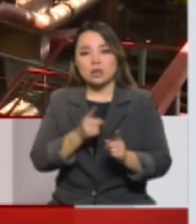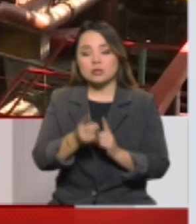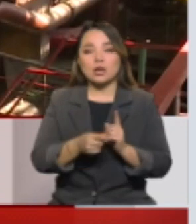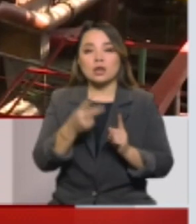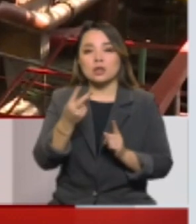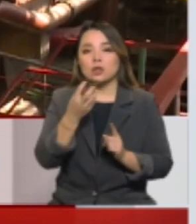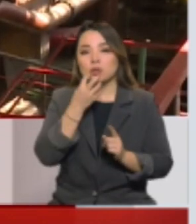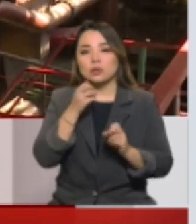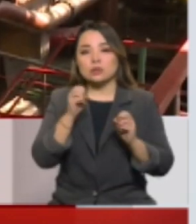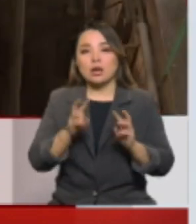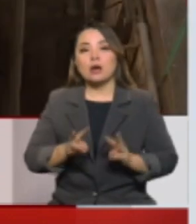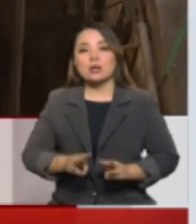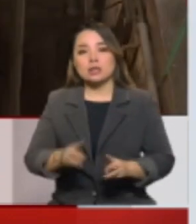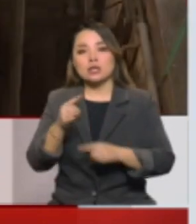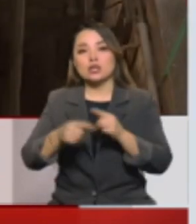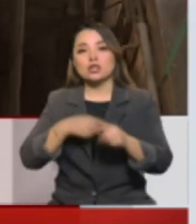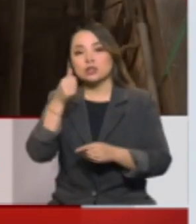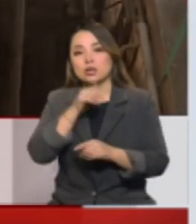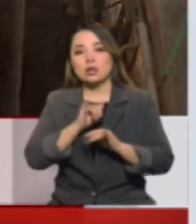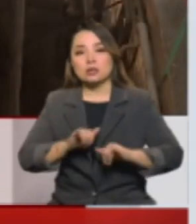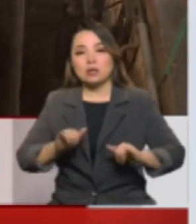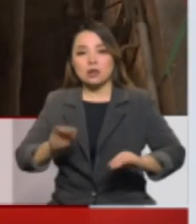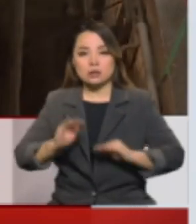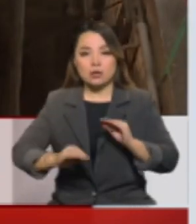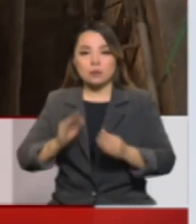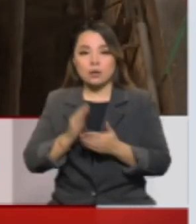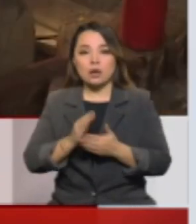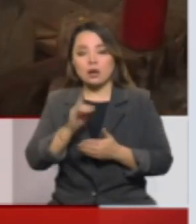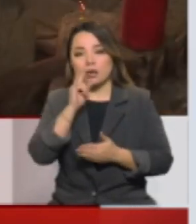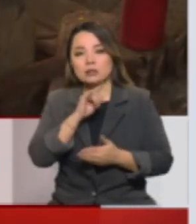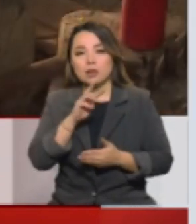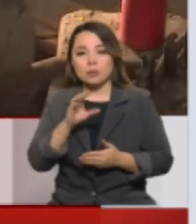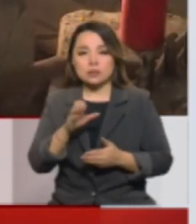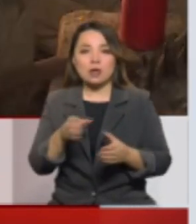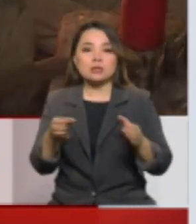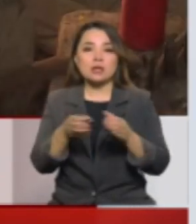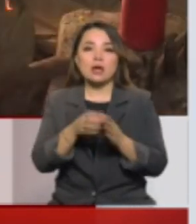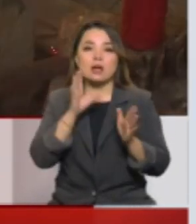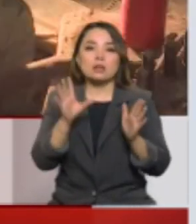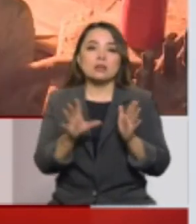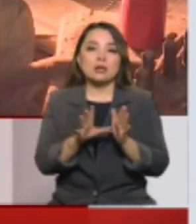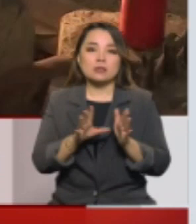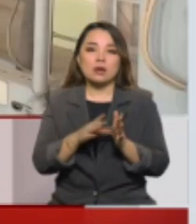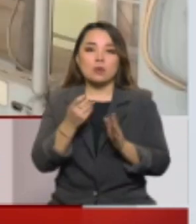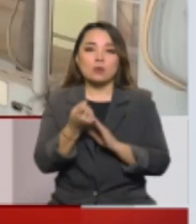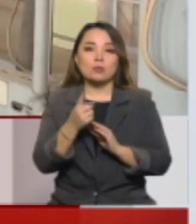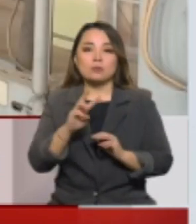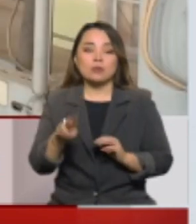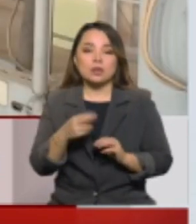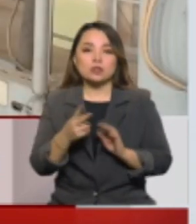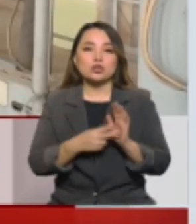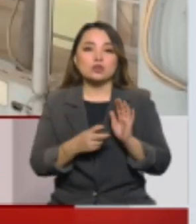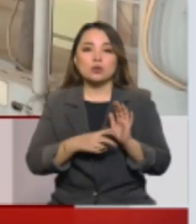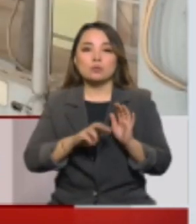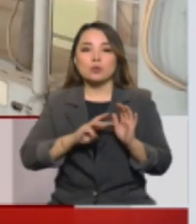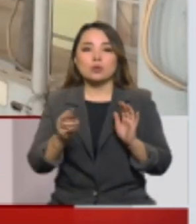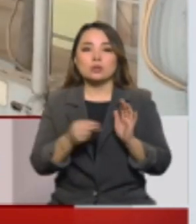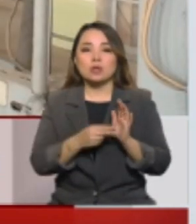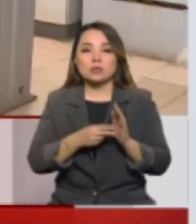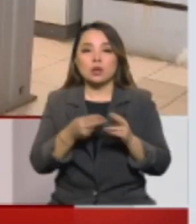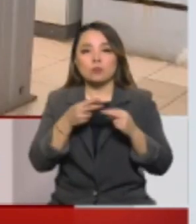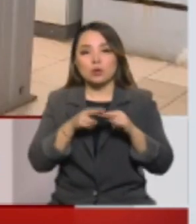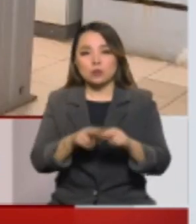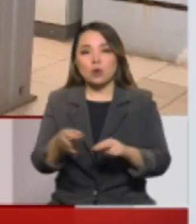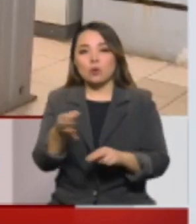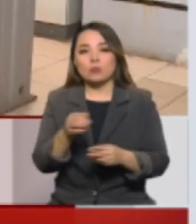жылу қазандығы келер жылы жаңғыртылады. Бұған Қазақмыс Энерджи компаниясы 11 миллиард 700 миллион теңге бөлмек.